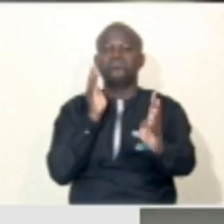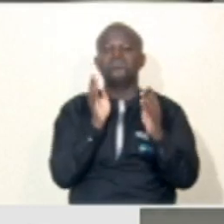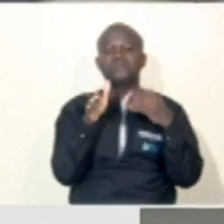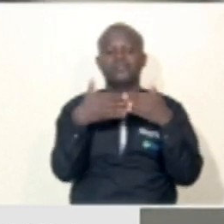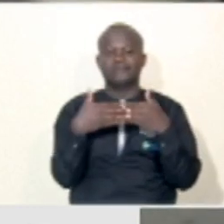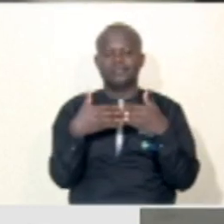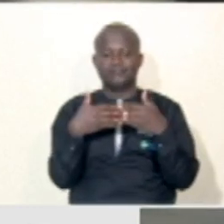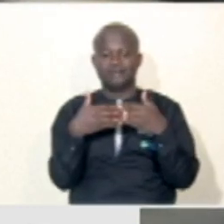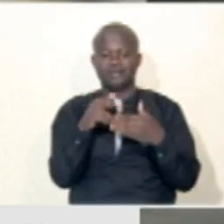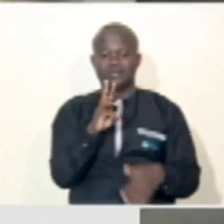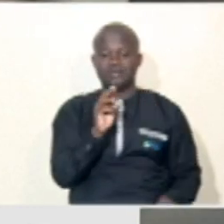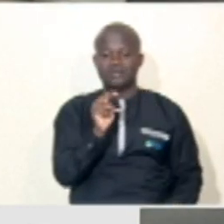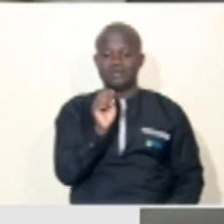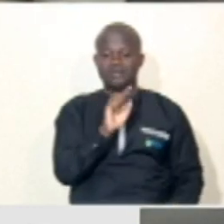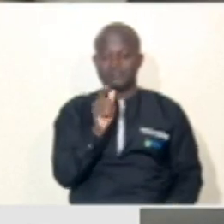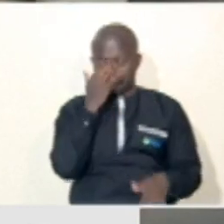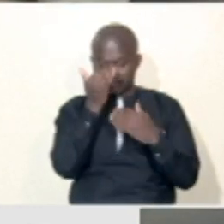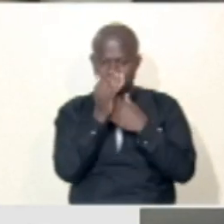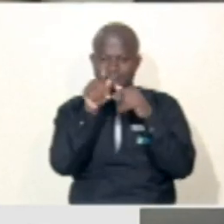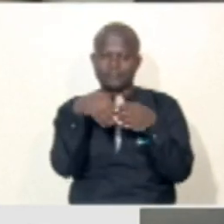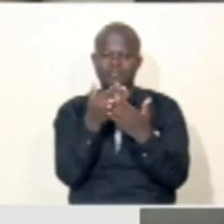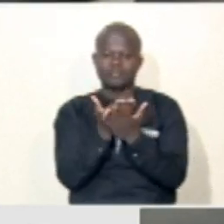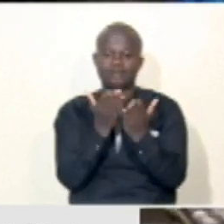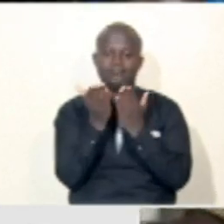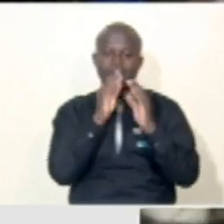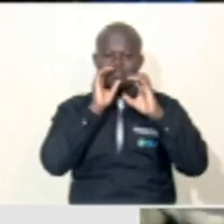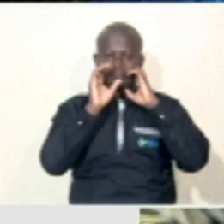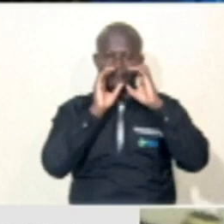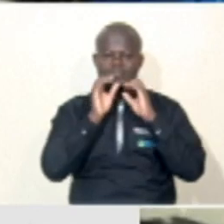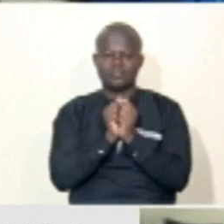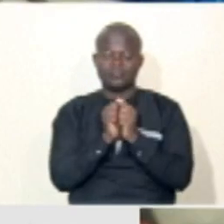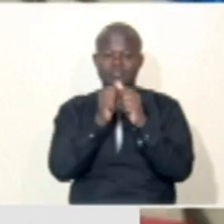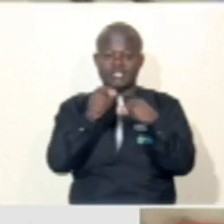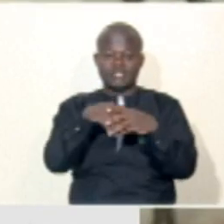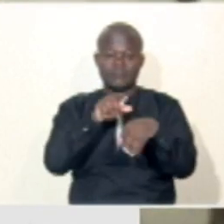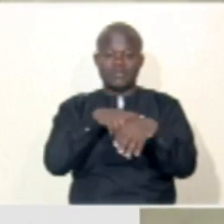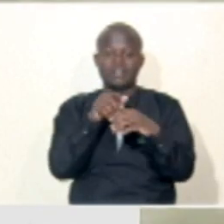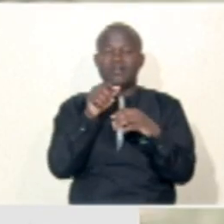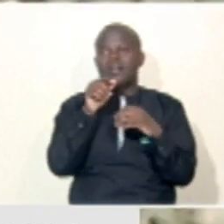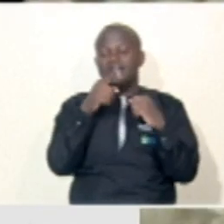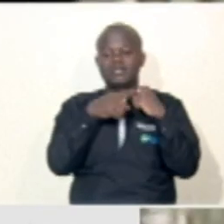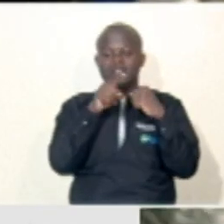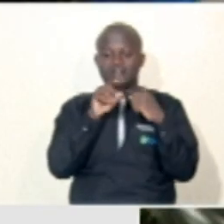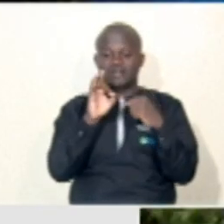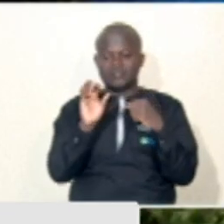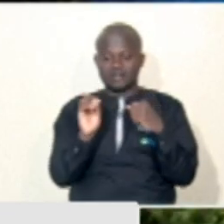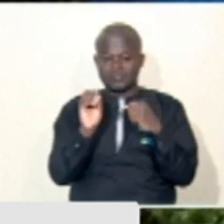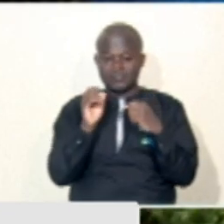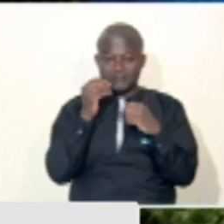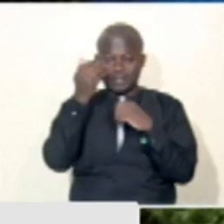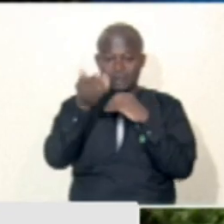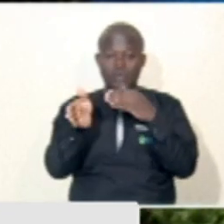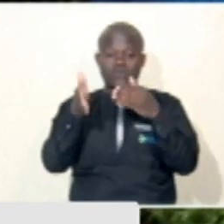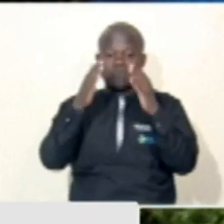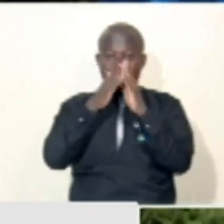y'urufunze. Uwineza Florence yazinduwe no gushaka serivisi zitumanaho. Nageze mu saa 12 n'igice nsanga umujyi